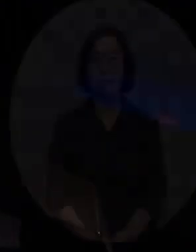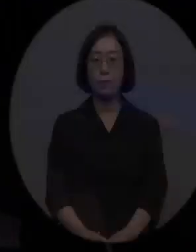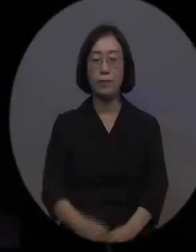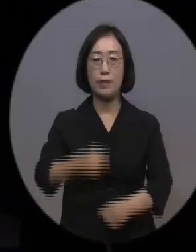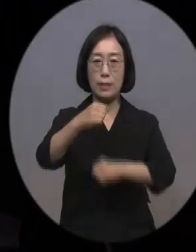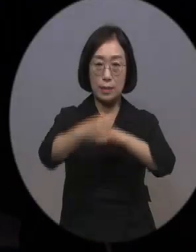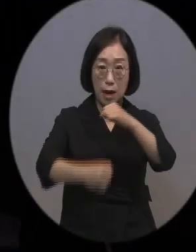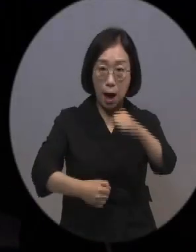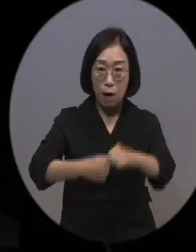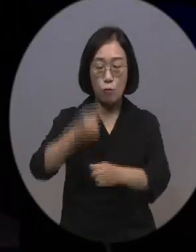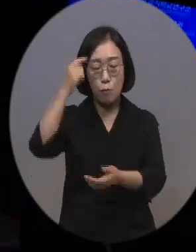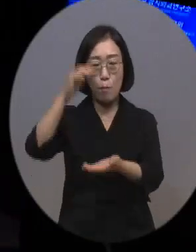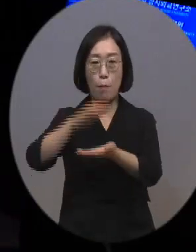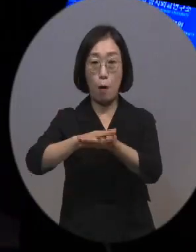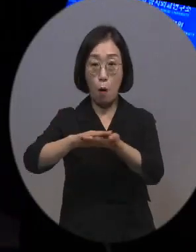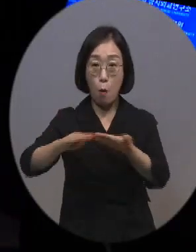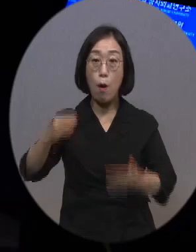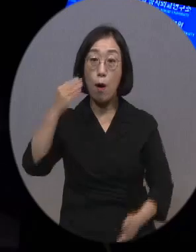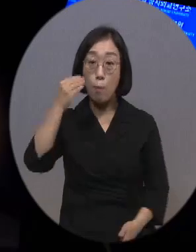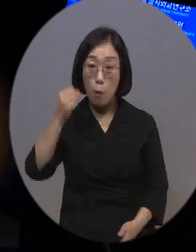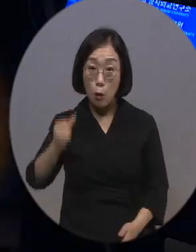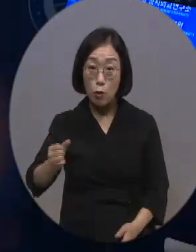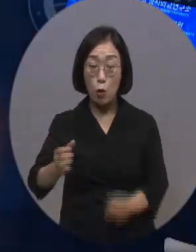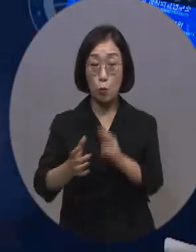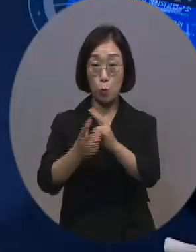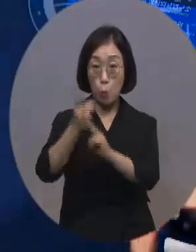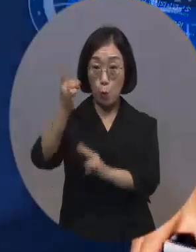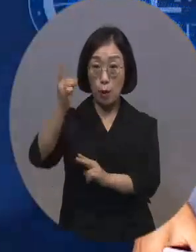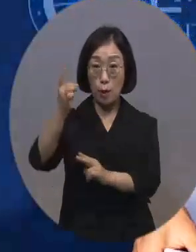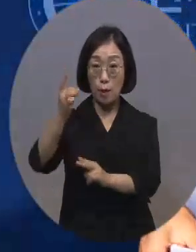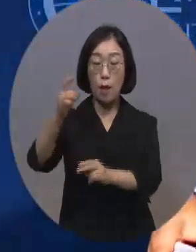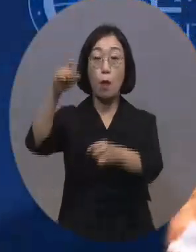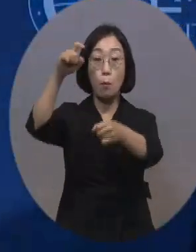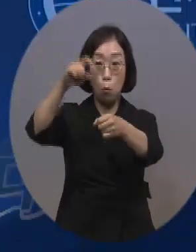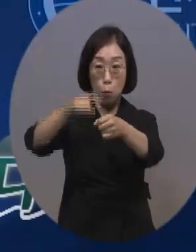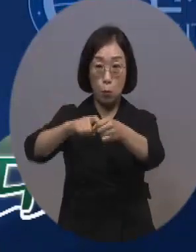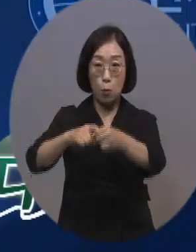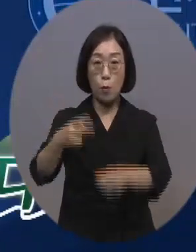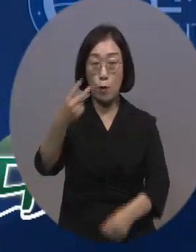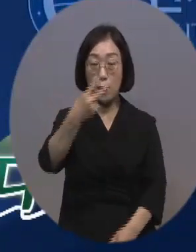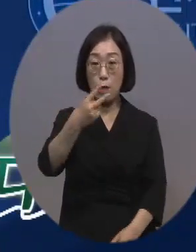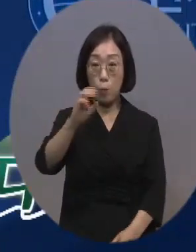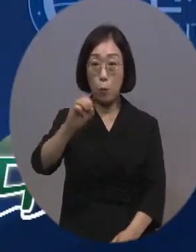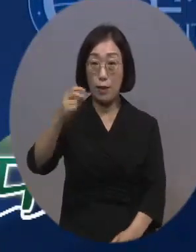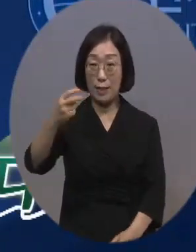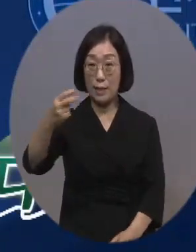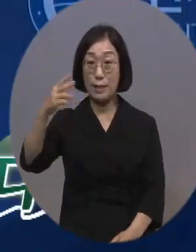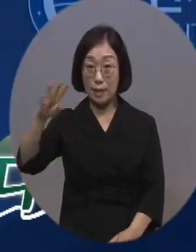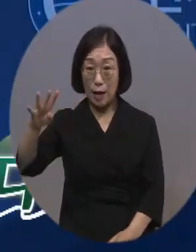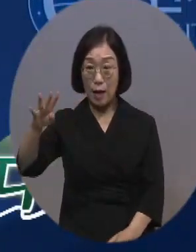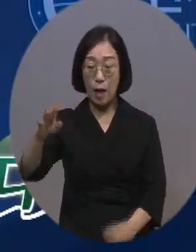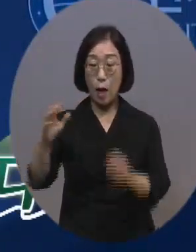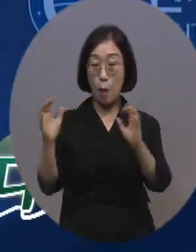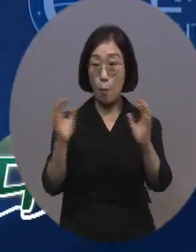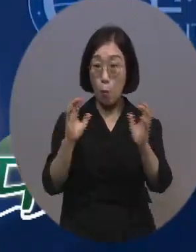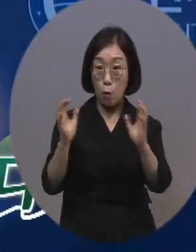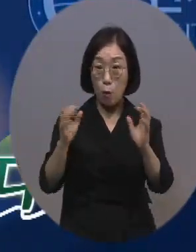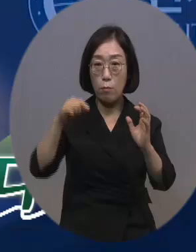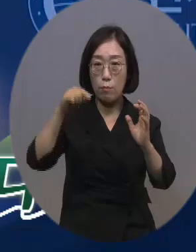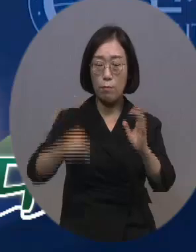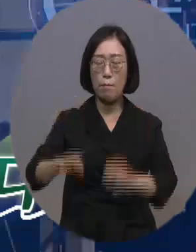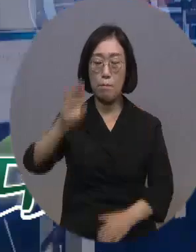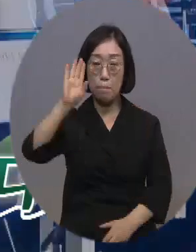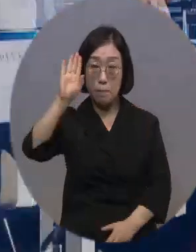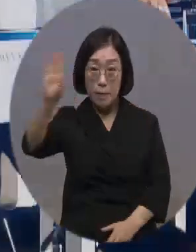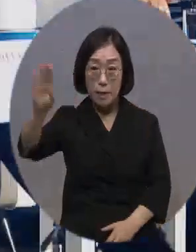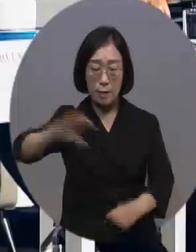자유, 평화, 번영의 통일 한반도. 2024 국제 한반도 포럼을 통해 통일 한반도의 미래를